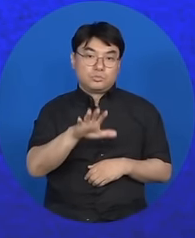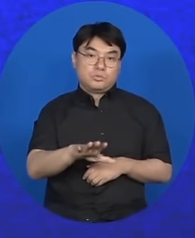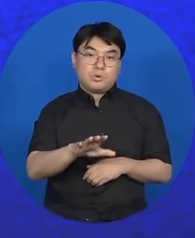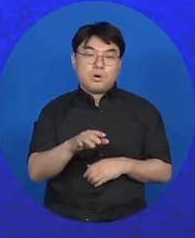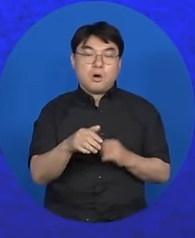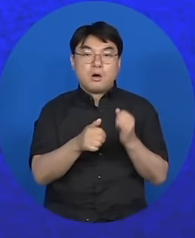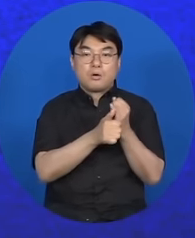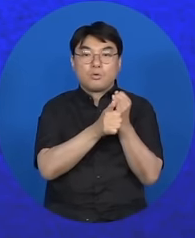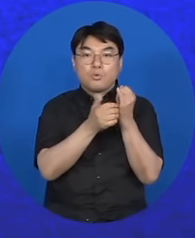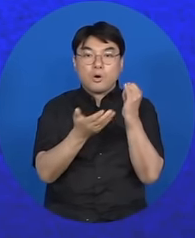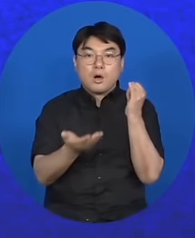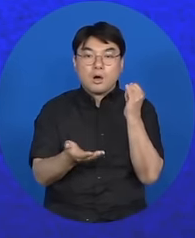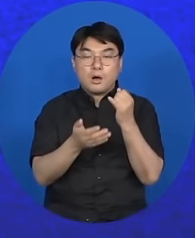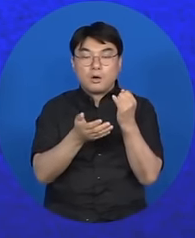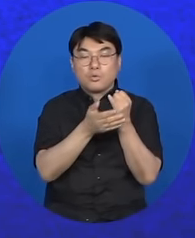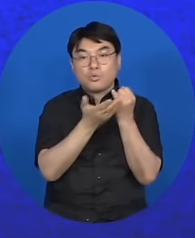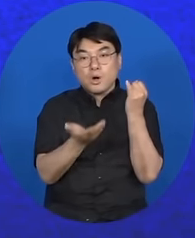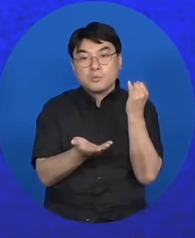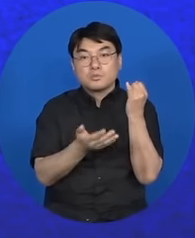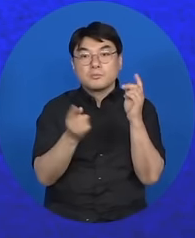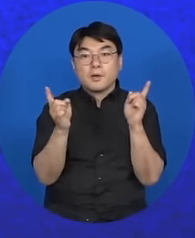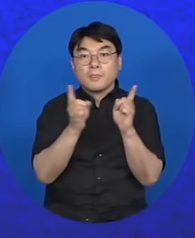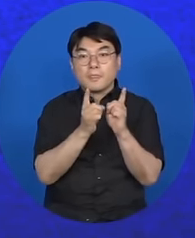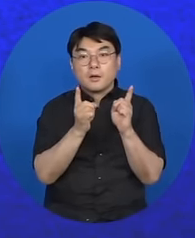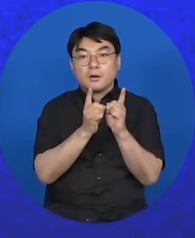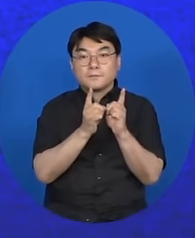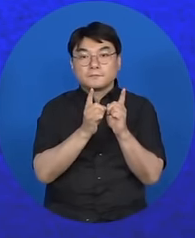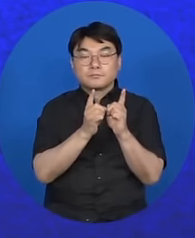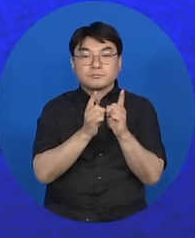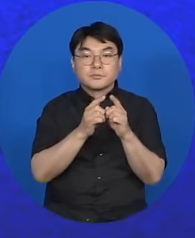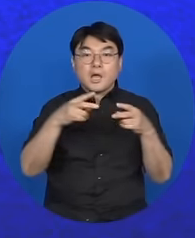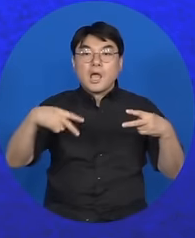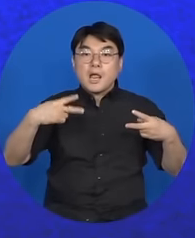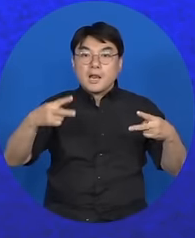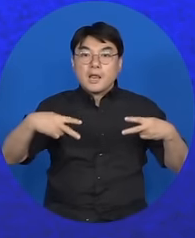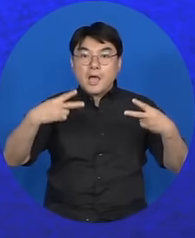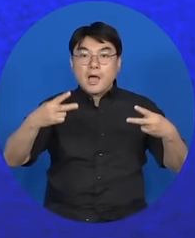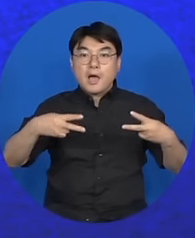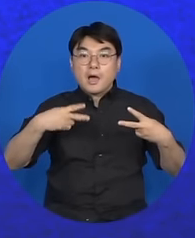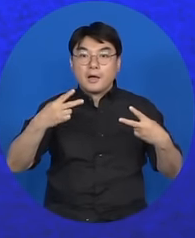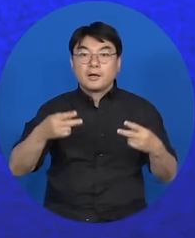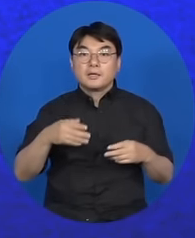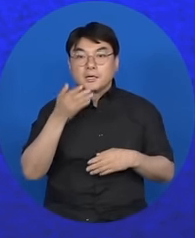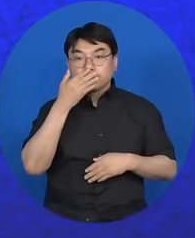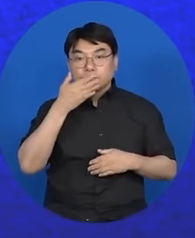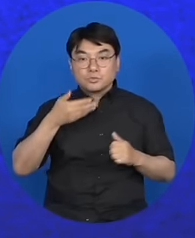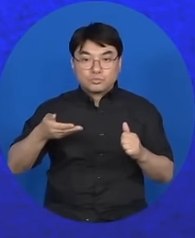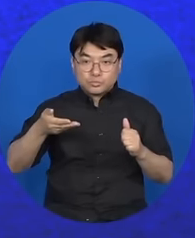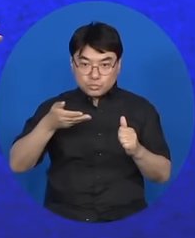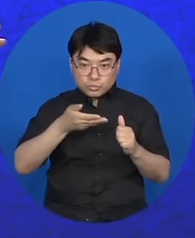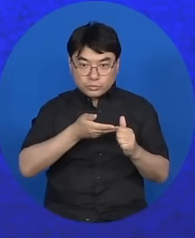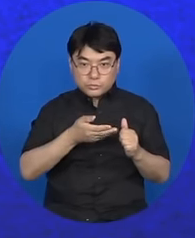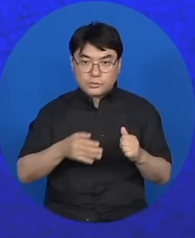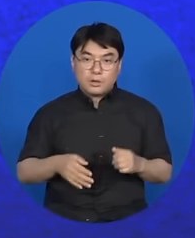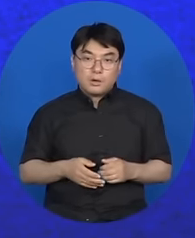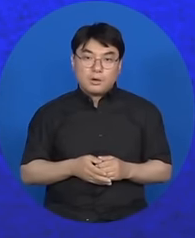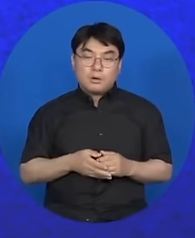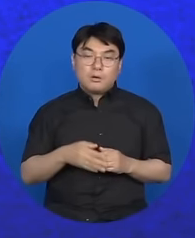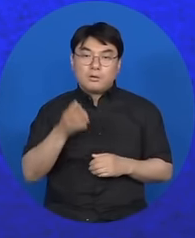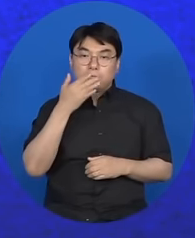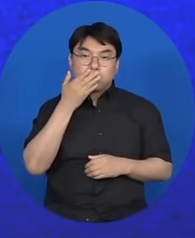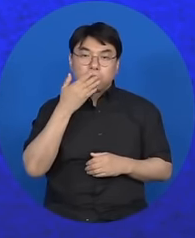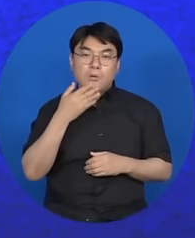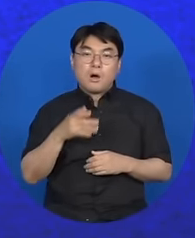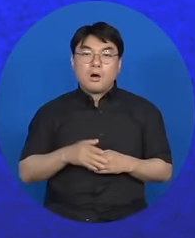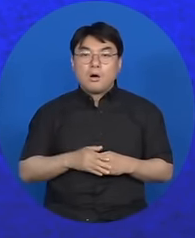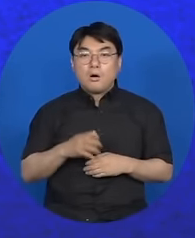만나요. 그 과부가 얼마 남지 않은 재료로 이 하나님의 사람이라고 대접을 합니다. 그리고 재료가 다 떨어져요. 이제 우리는